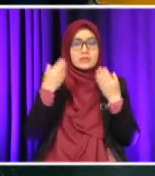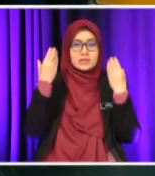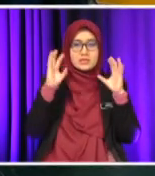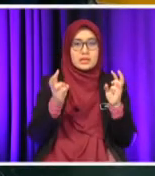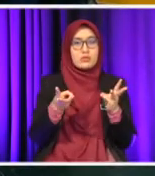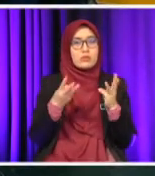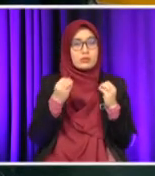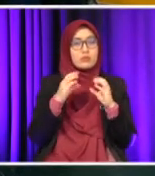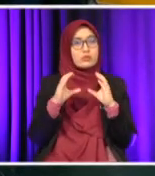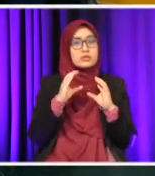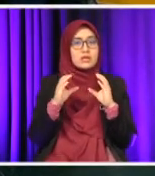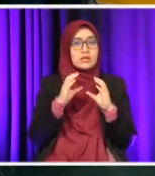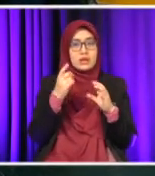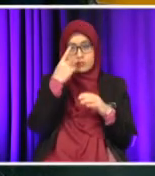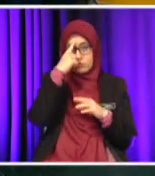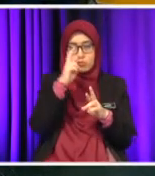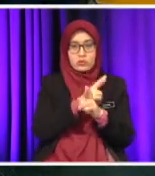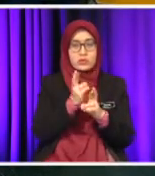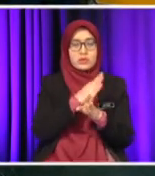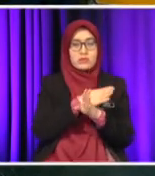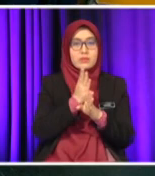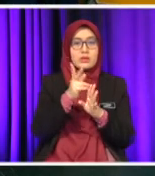bentuk dalam perniagaan